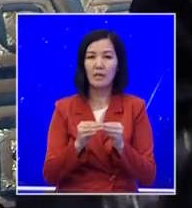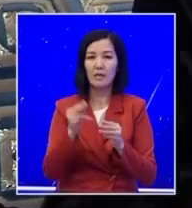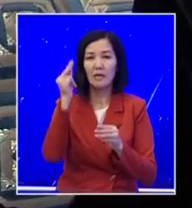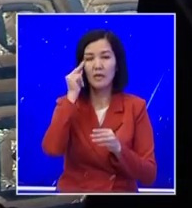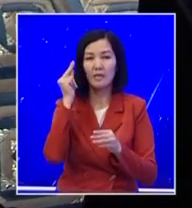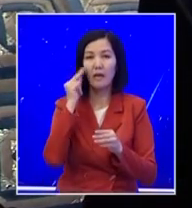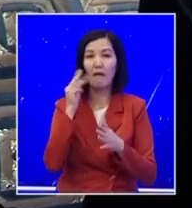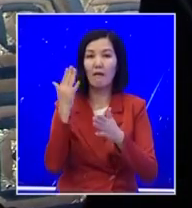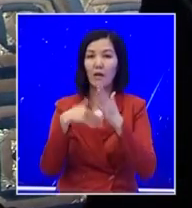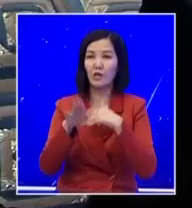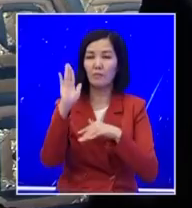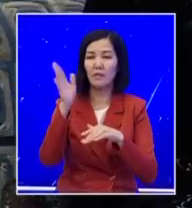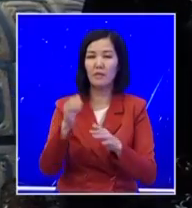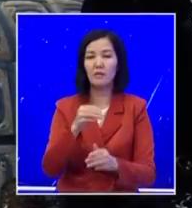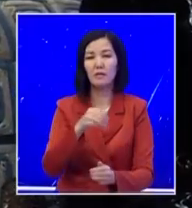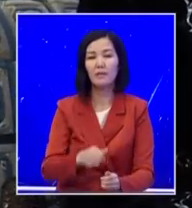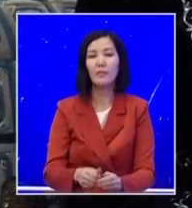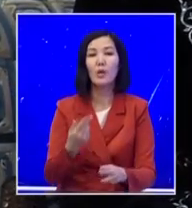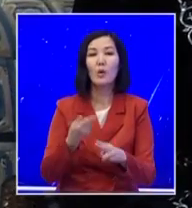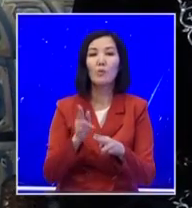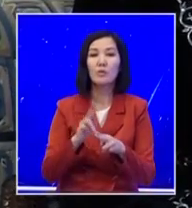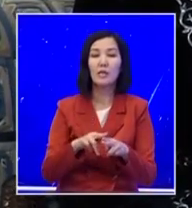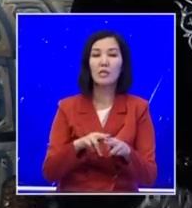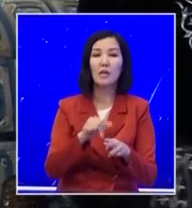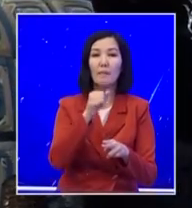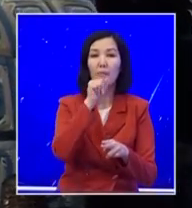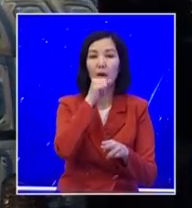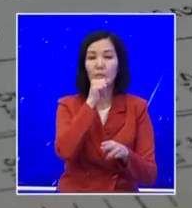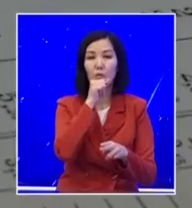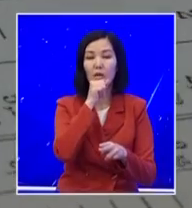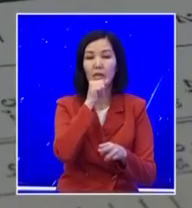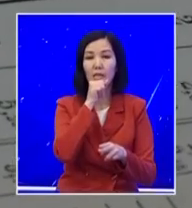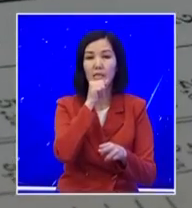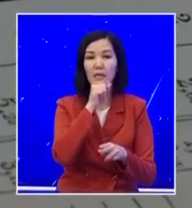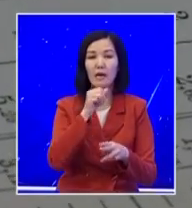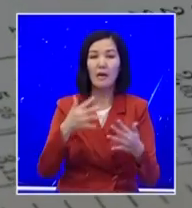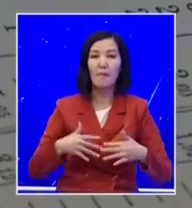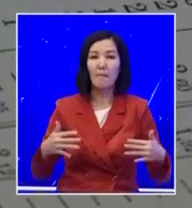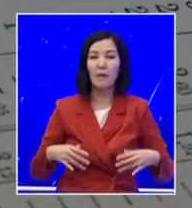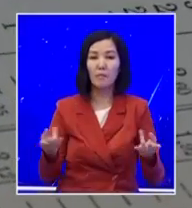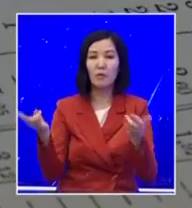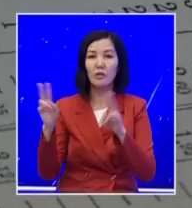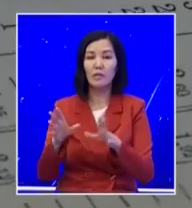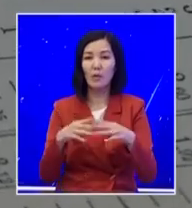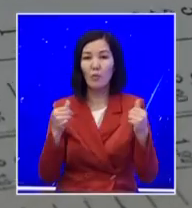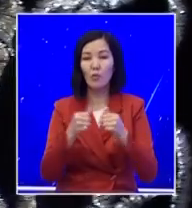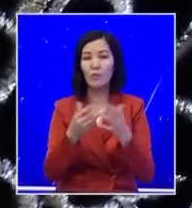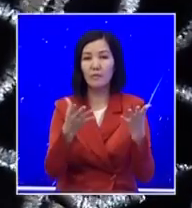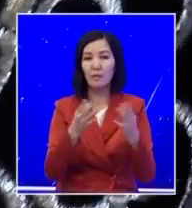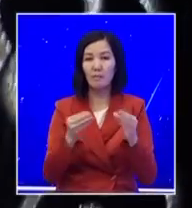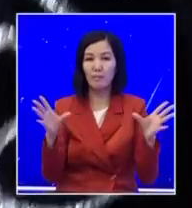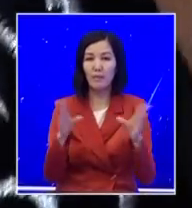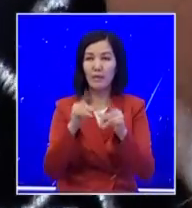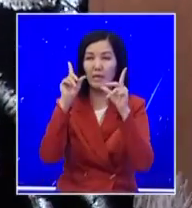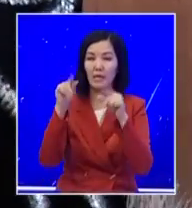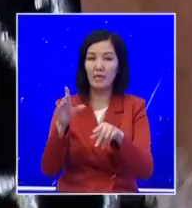Қытайға өтіп кетеді. Осылайша Ғабдулла қарияның атасы мал мүлкінің бәрін тастап бала шағасын алып Қытай асады. Міне атамның